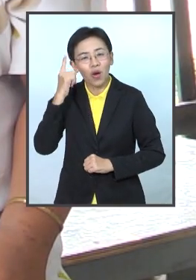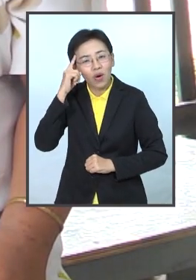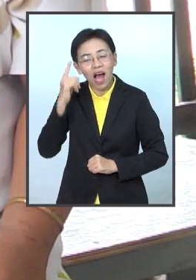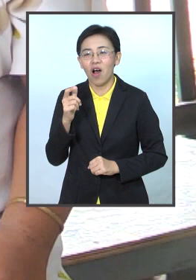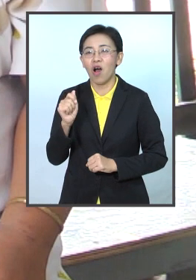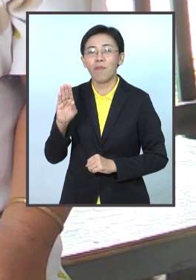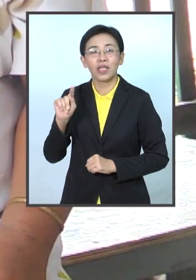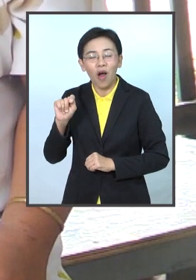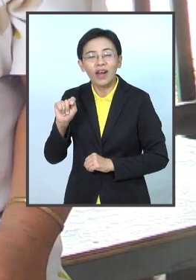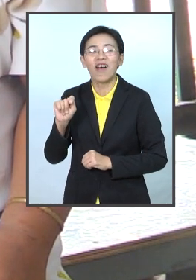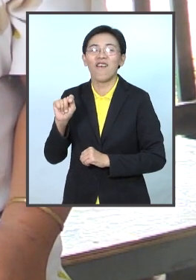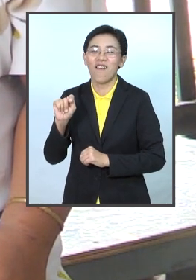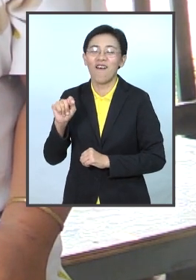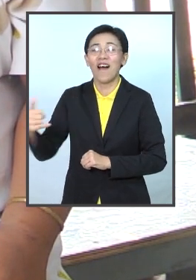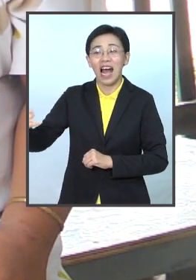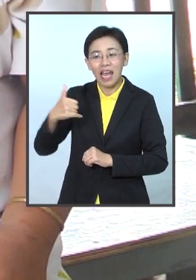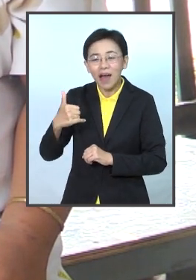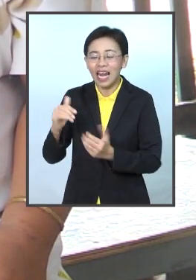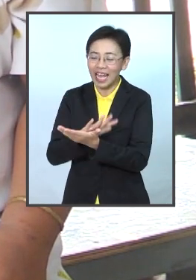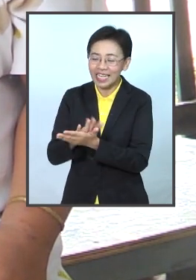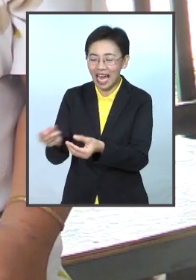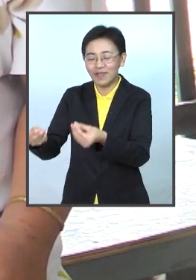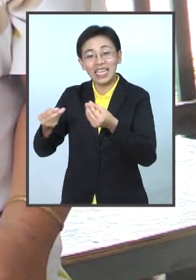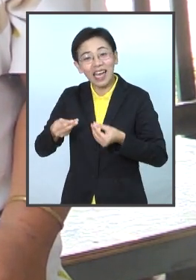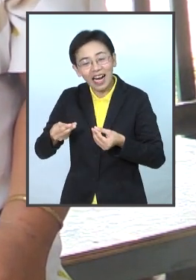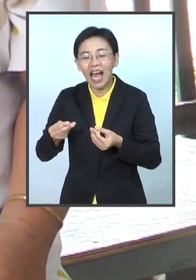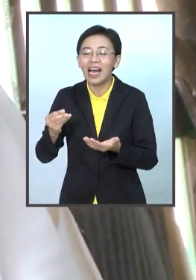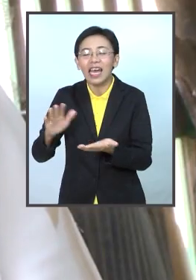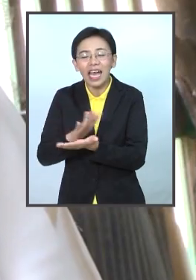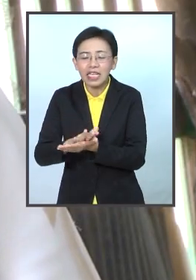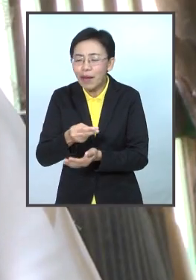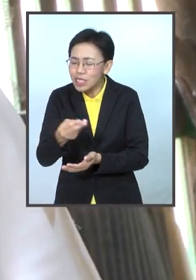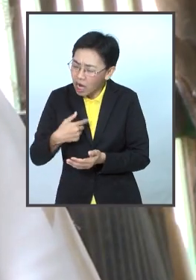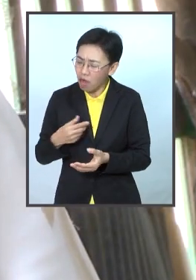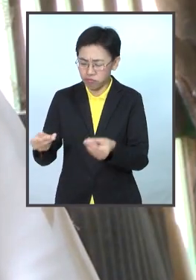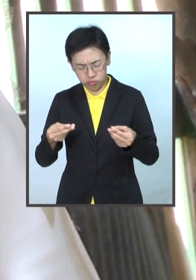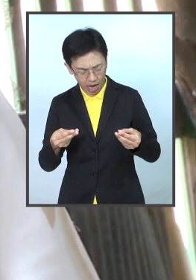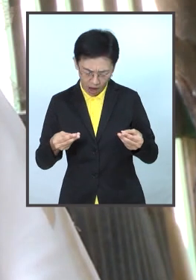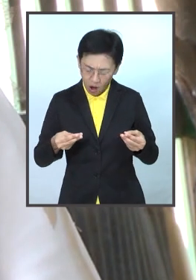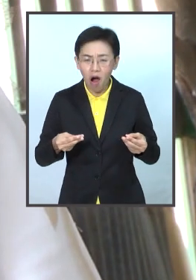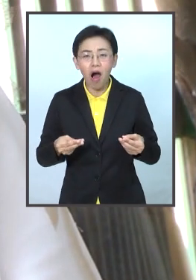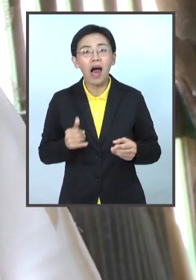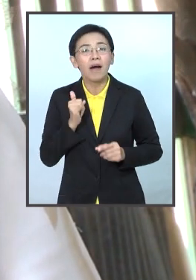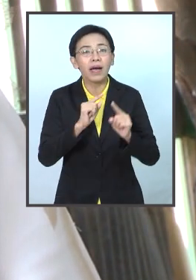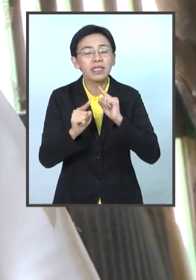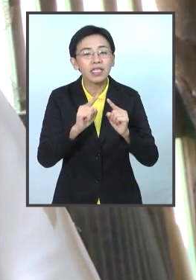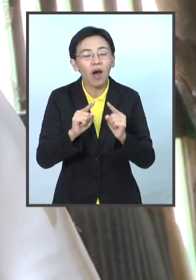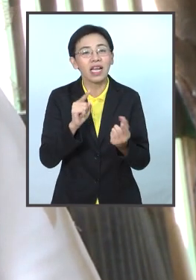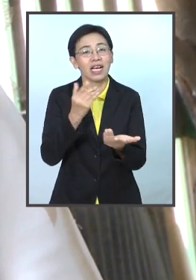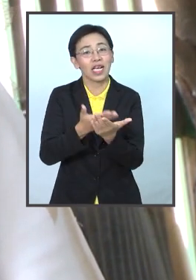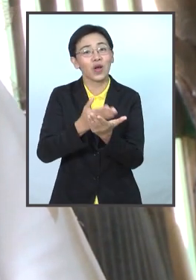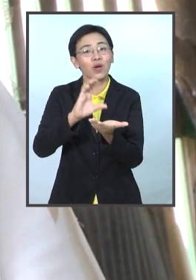าจากอบต.เขามาแจกใบปลิว ค่ะ ก็เลยไปหากองทุนผู้พิ